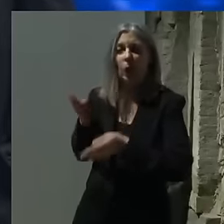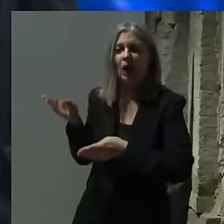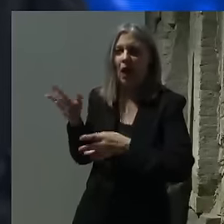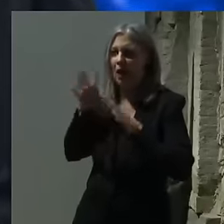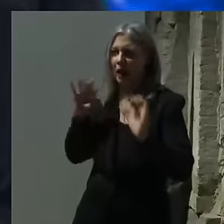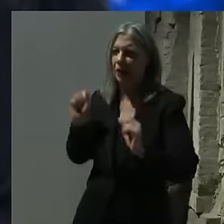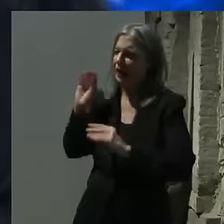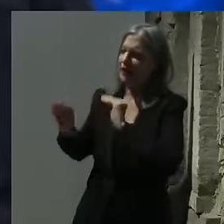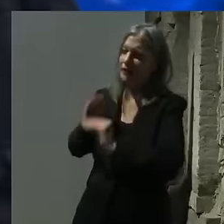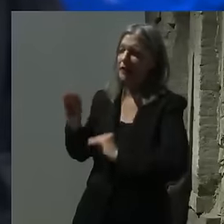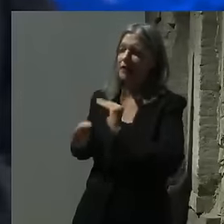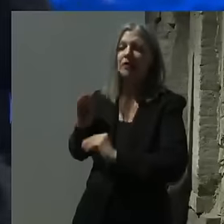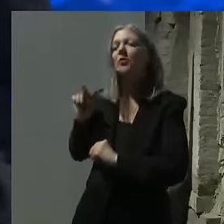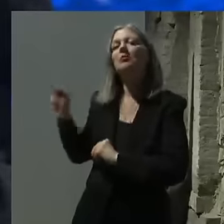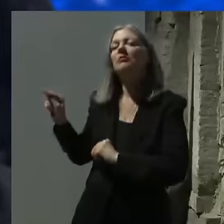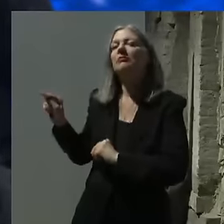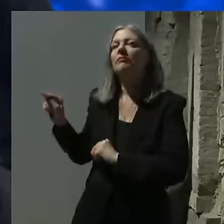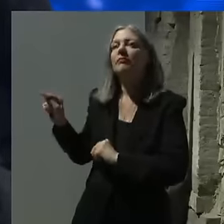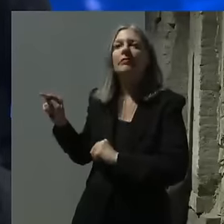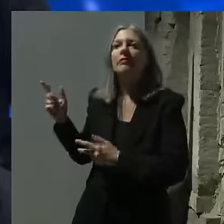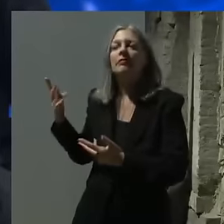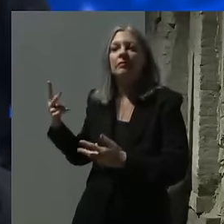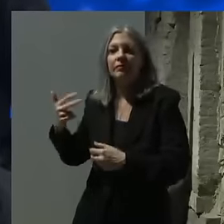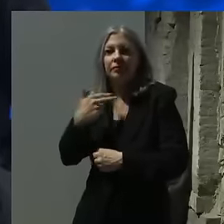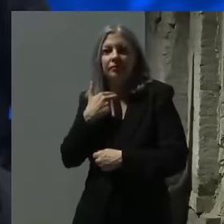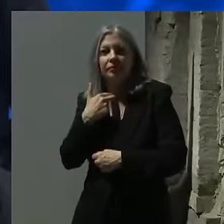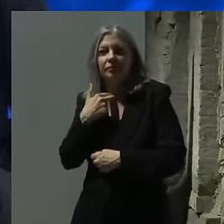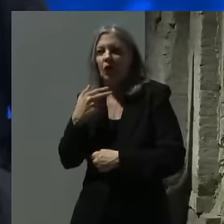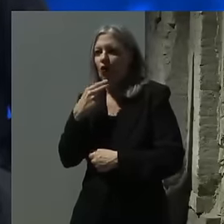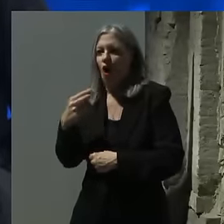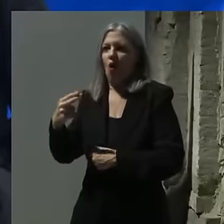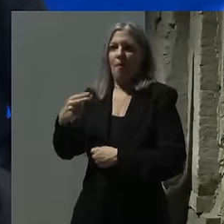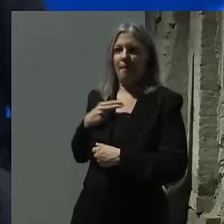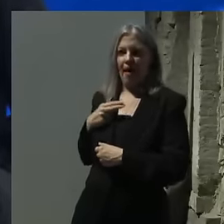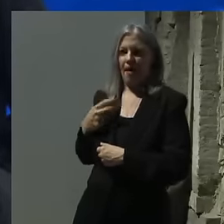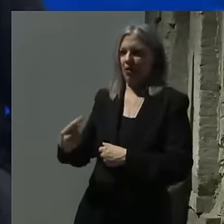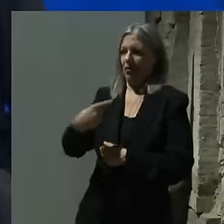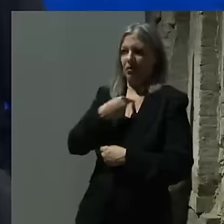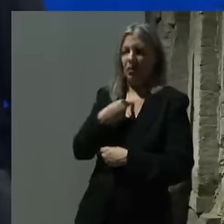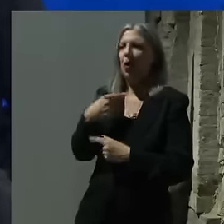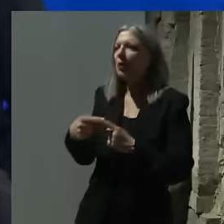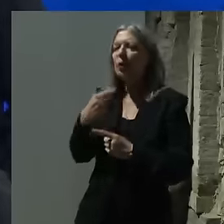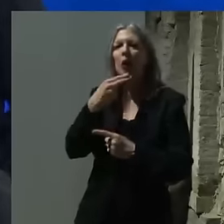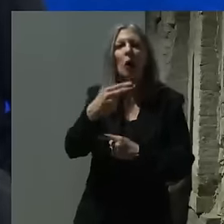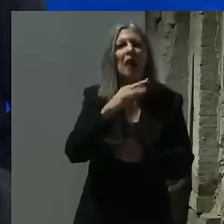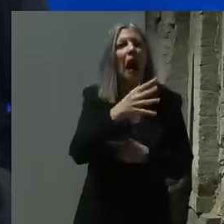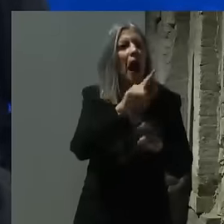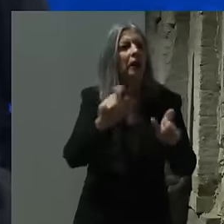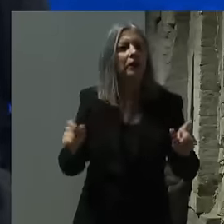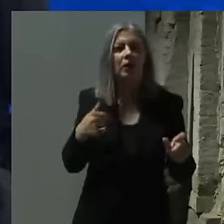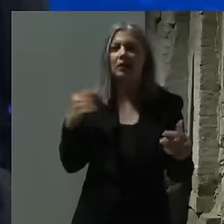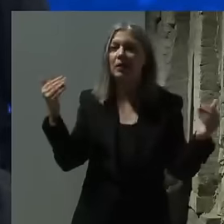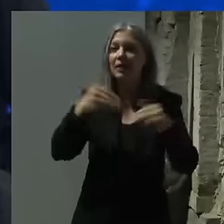dei carabinieri viene, come dire, viene costretto a fare il mio nome e il nome di altri. La sera del